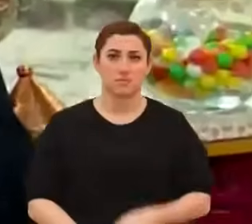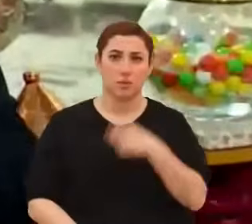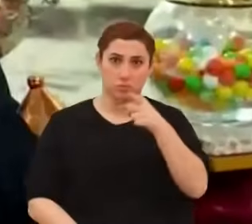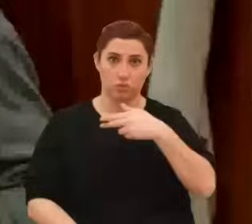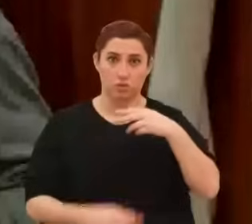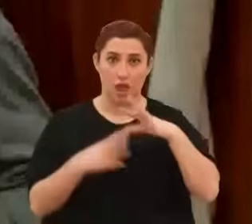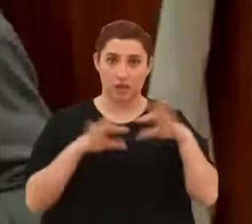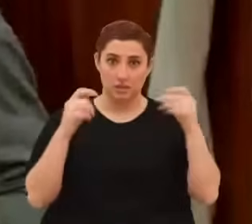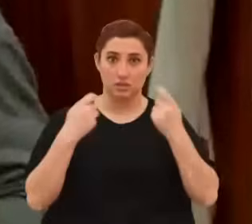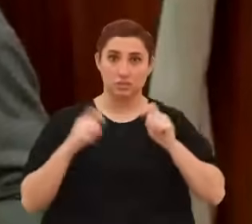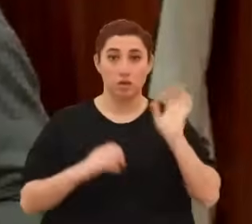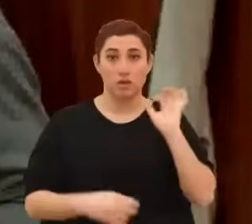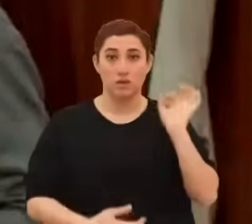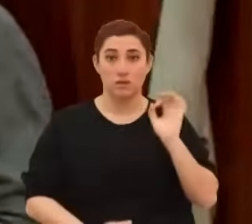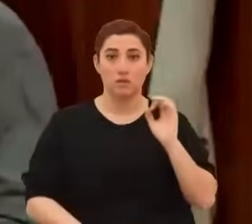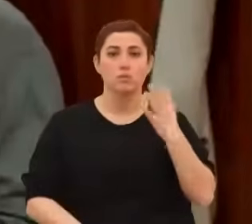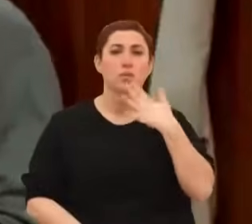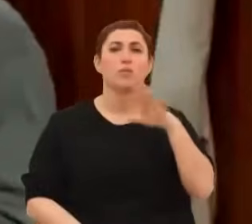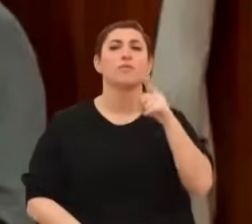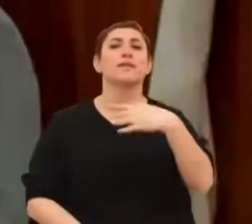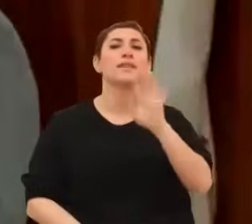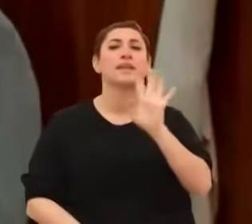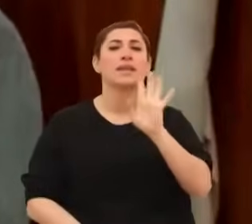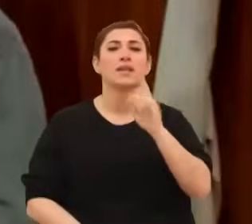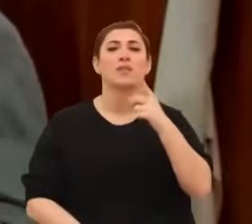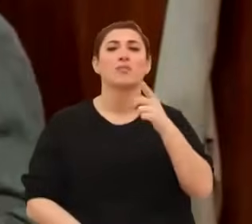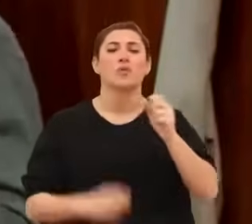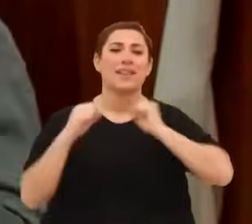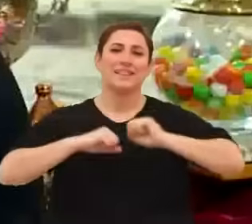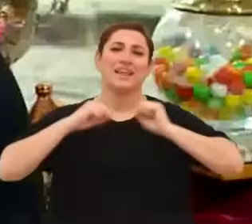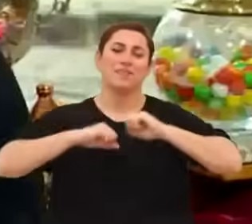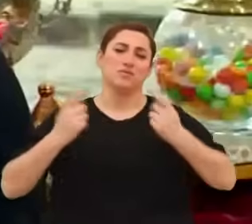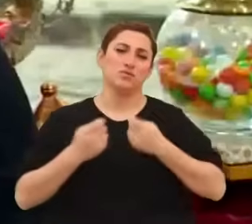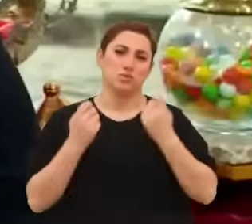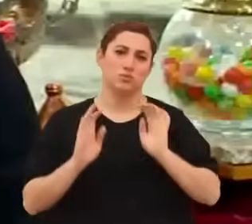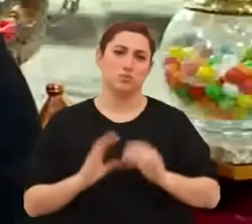Bunu hazırlanıyor. Ha. Yok be. Bunda değil. Bu antrenman yapıyorum ben.